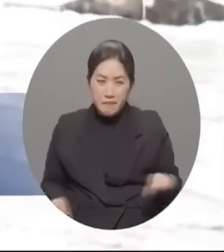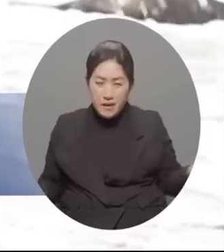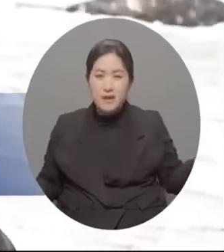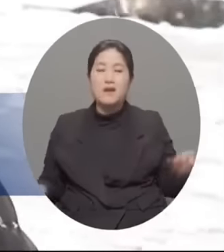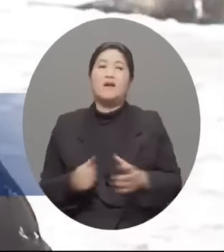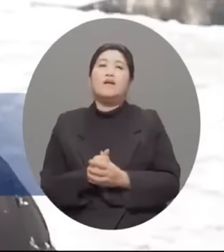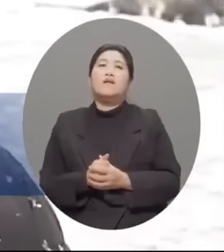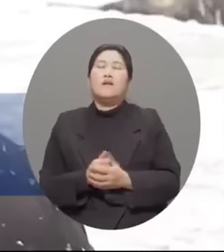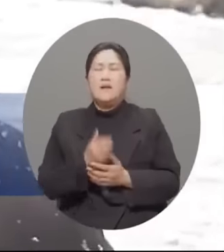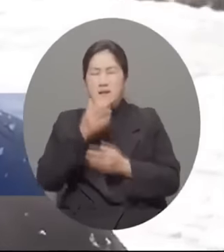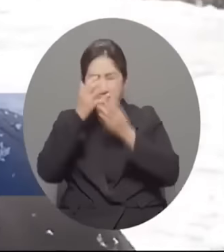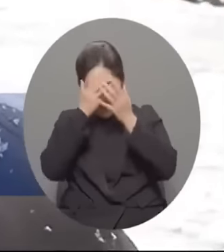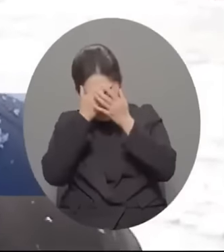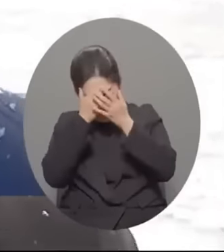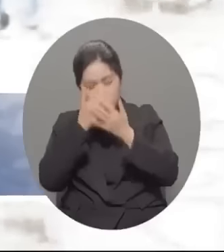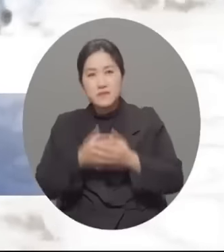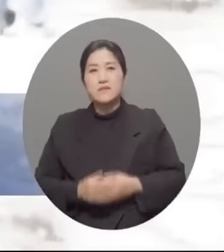망가지다니.